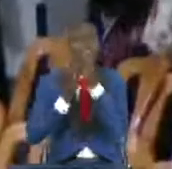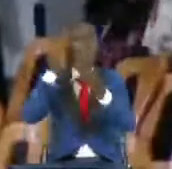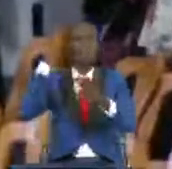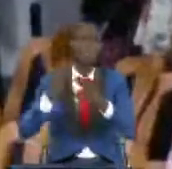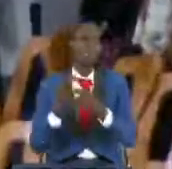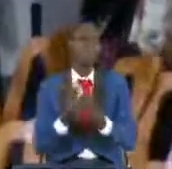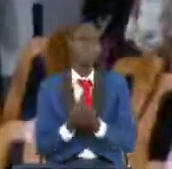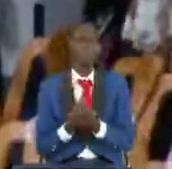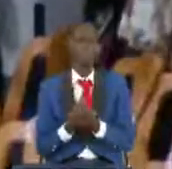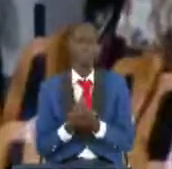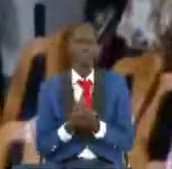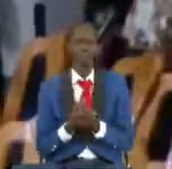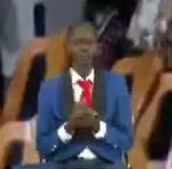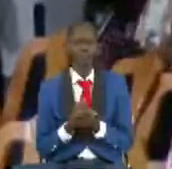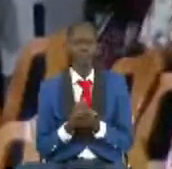Jésus.